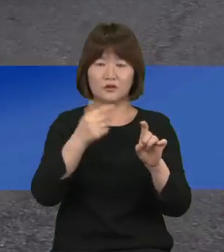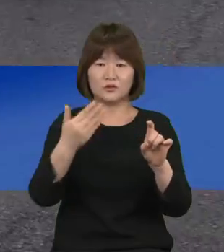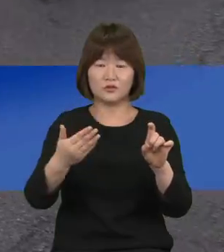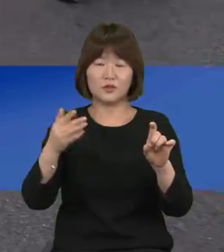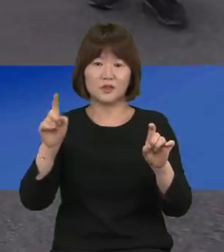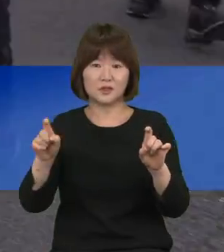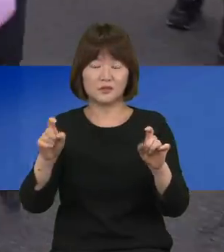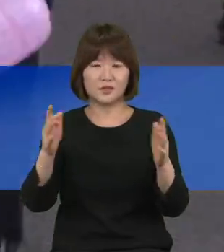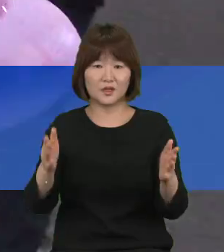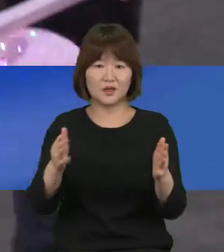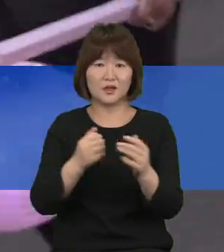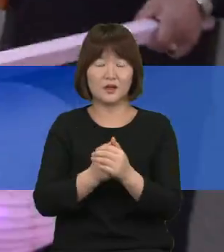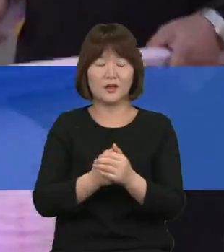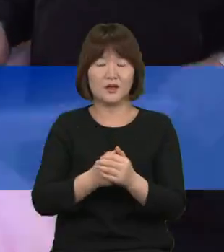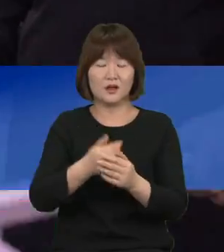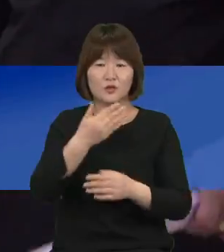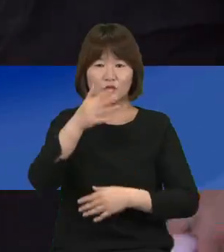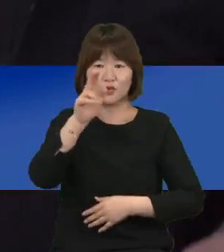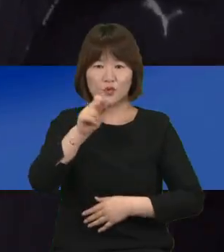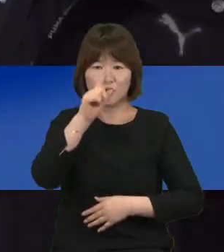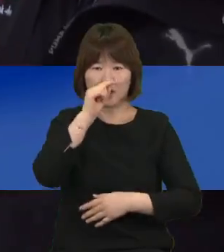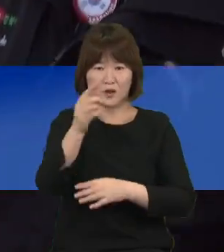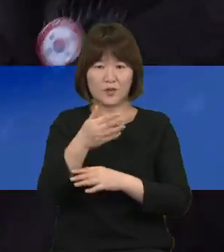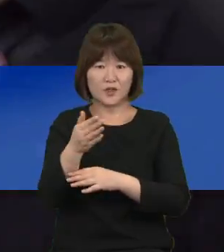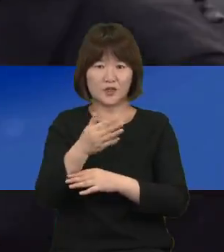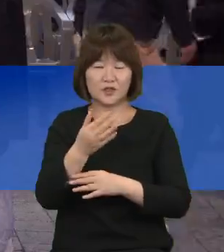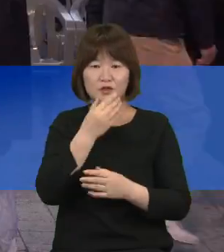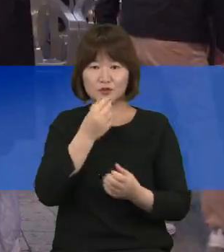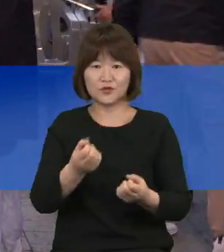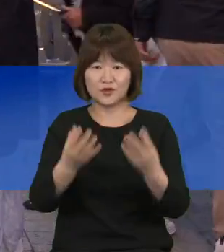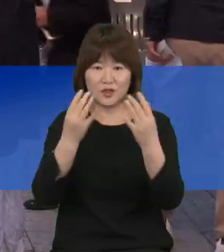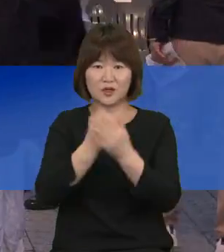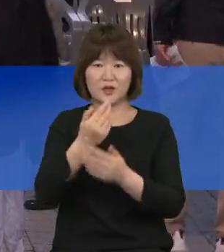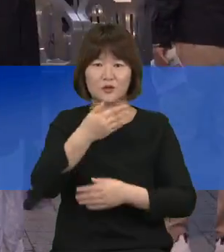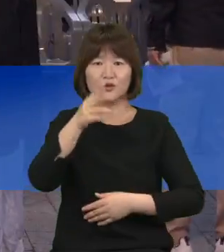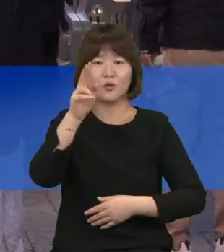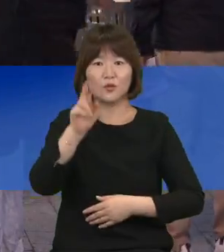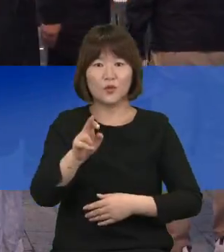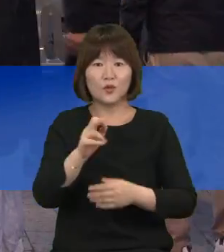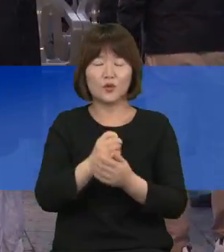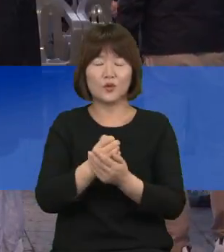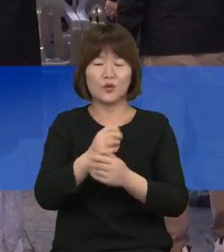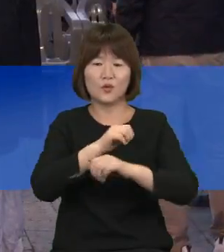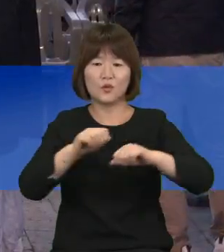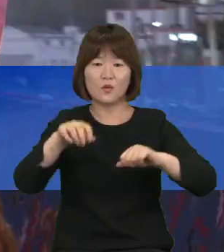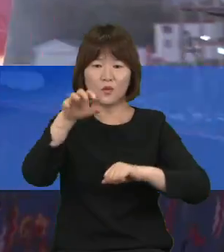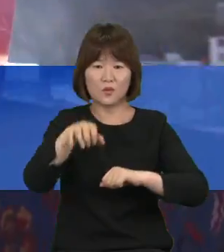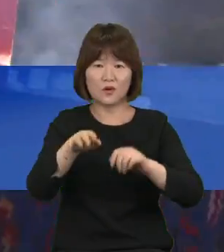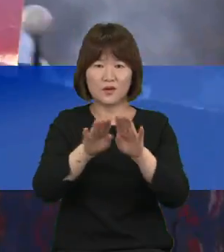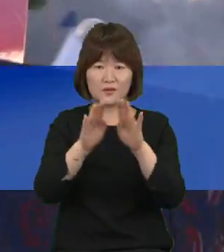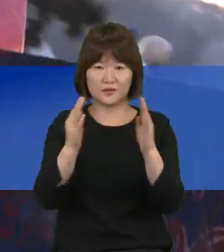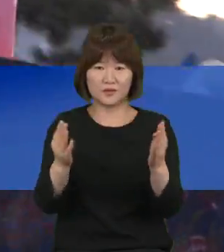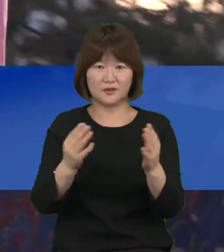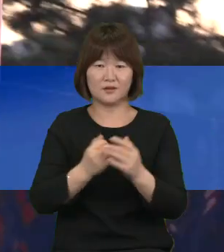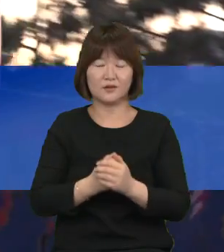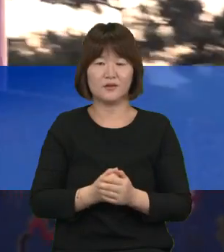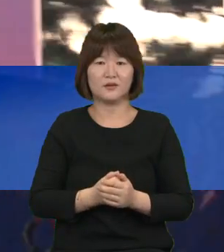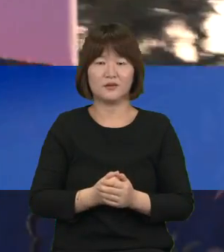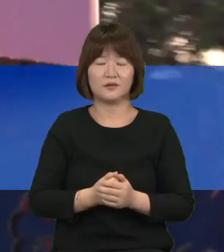9일과 10일 양일간 제22회 포항 구룡포 과메기 축제가 구룡포 과메기 문화거리 아라광장에서